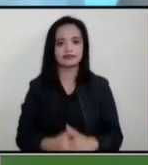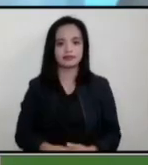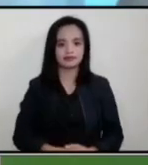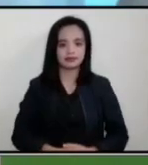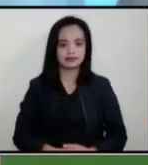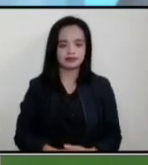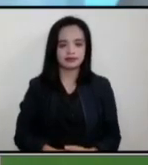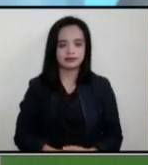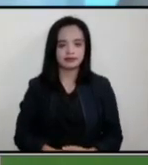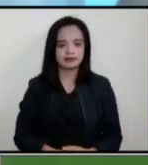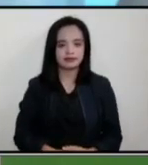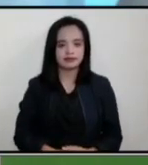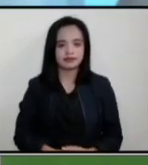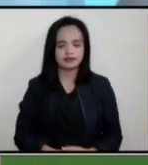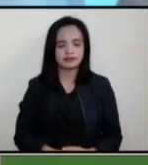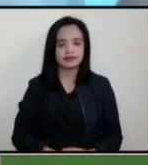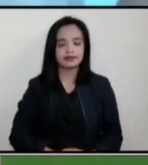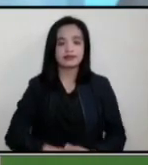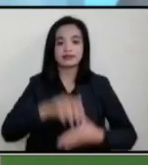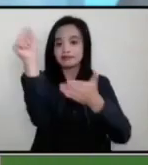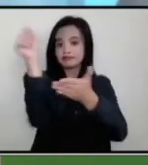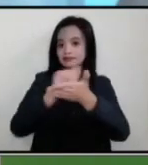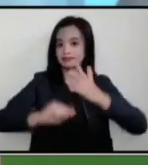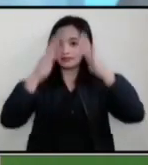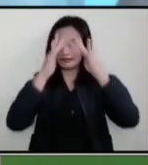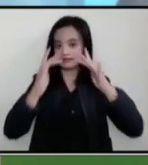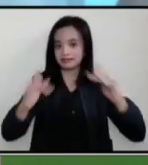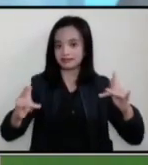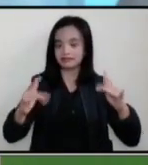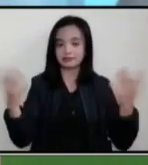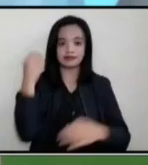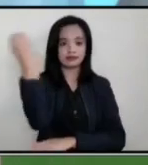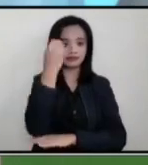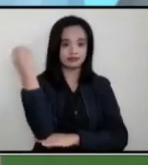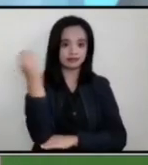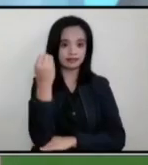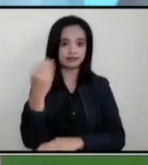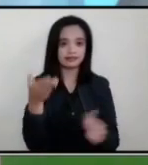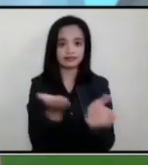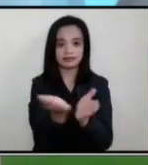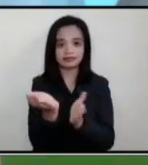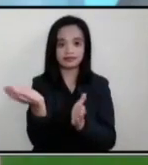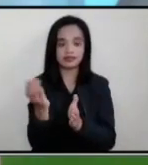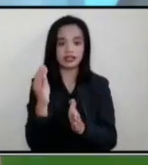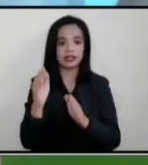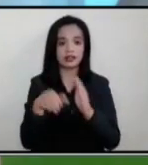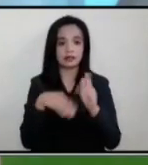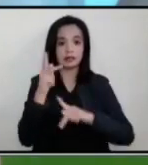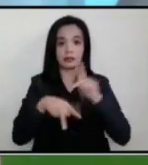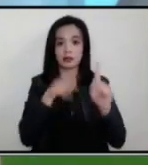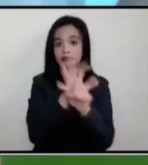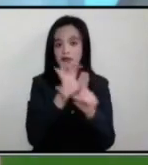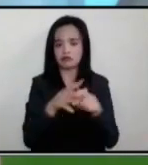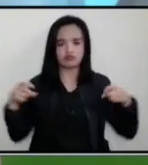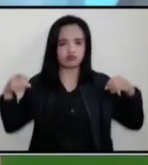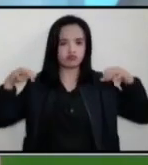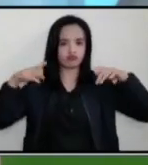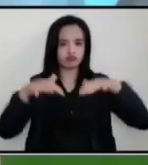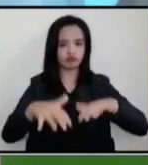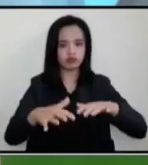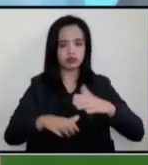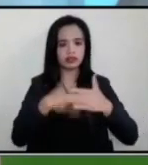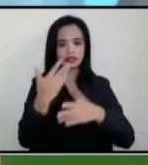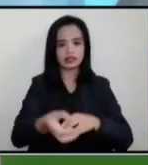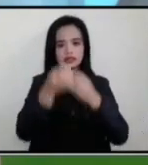Art Festival sa Ortigas, Pasig City, dinagsaan ng mga personalidad. Nagbigay din ng mensahe si Vice President Sara Duterte